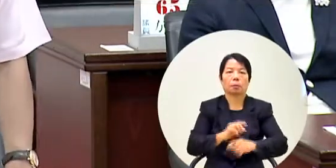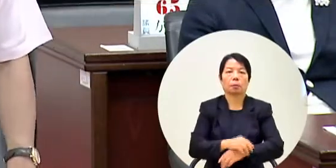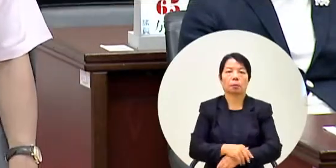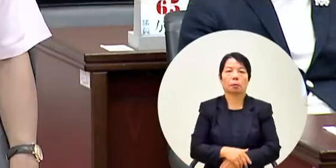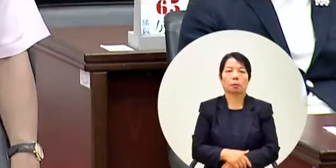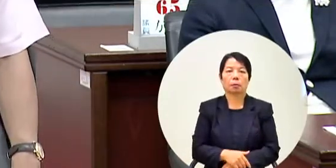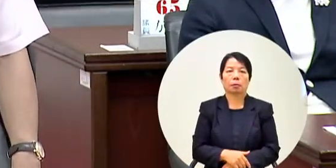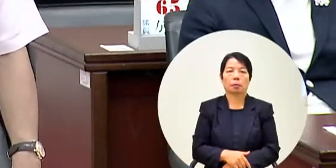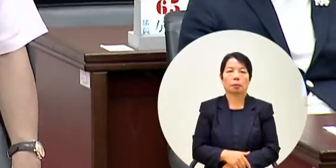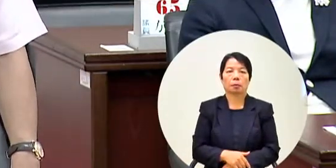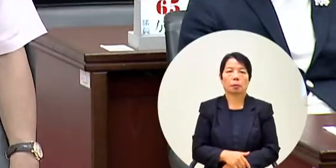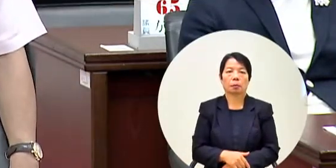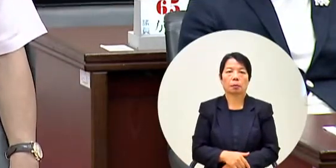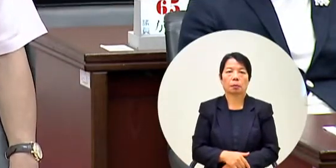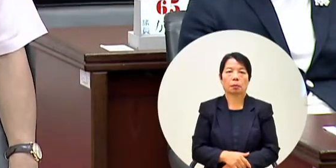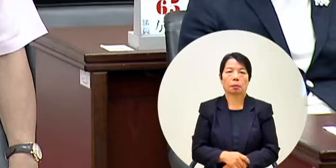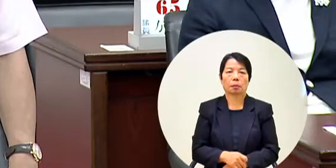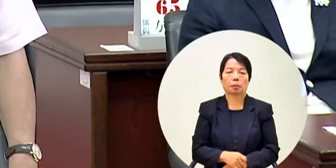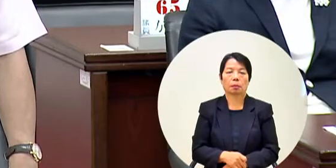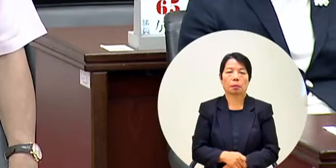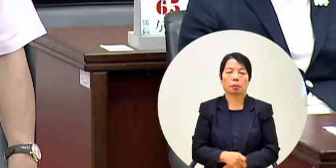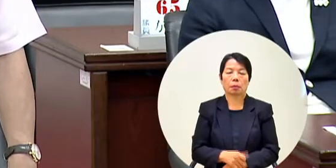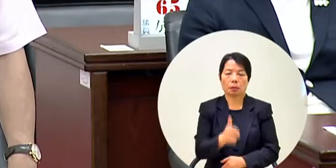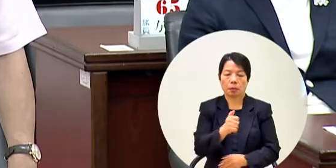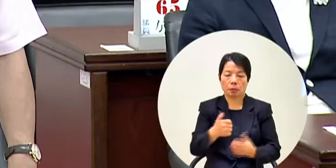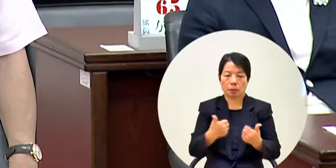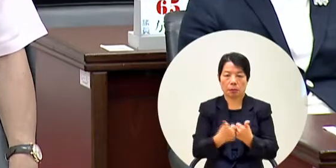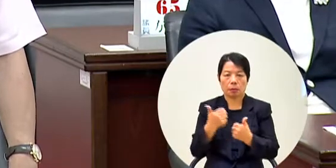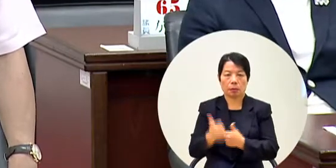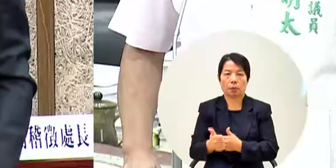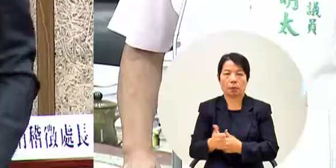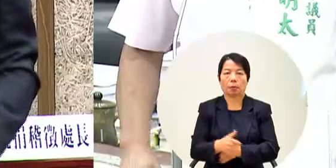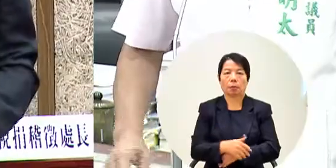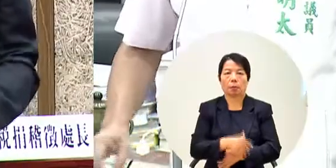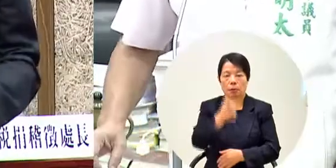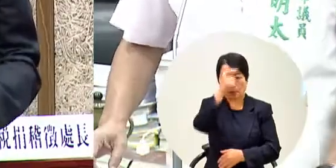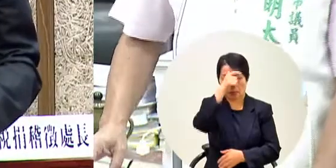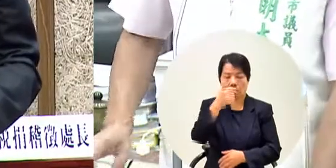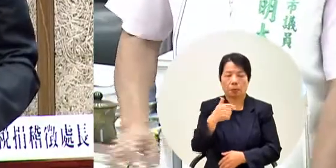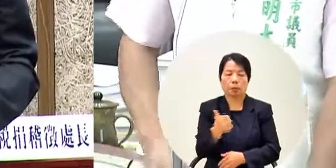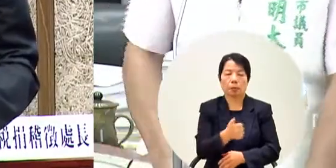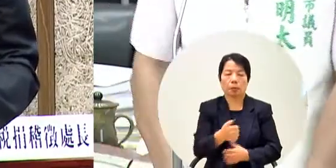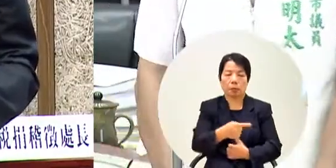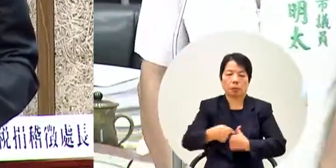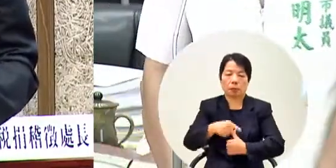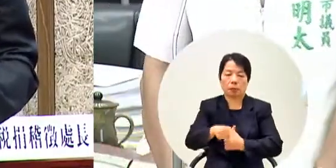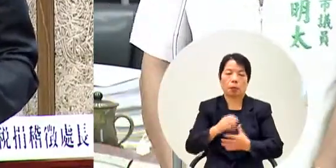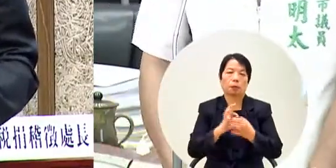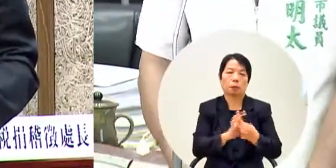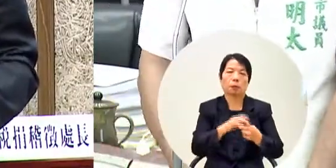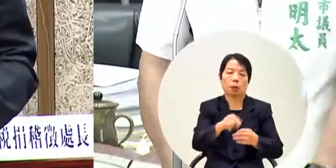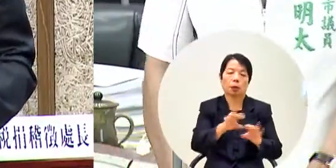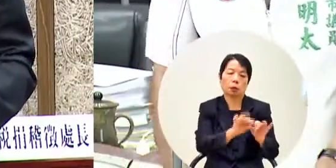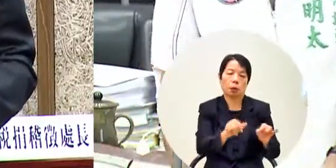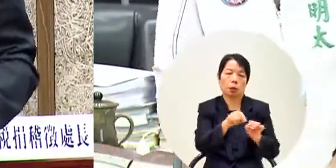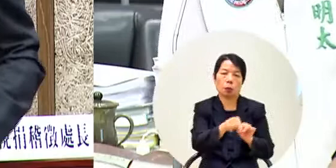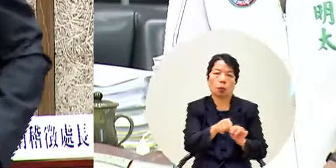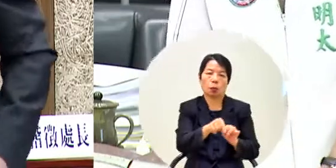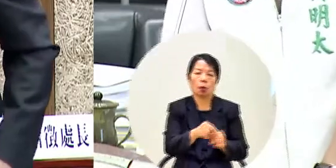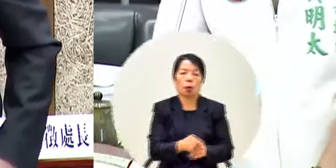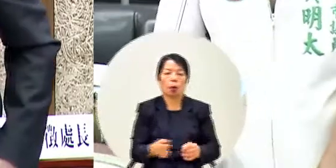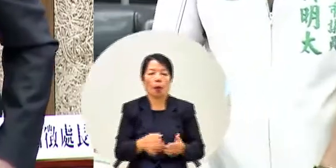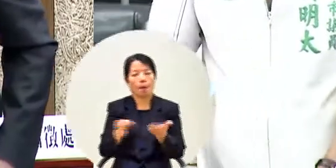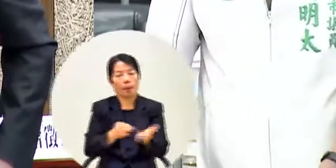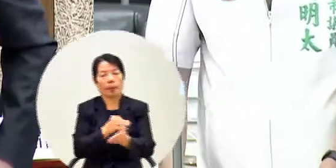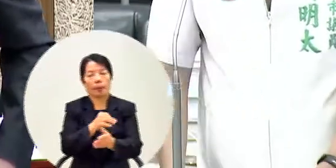复。 哎，多谢议长，多谢黄议员，多谢黄议员关心这个土地的这个让售案的